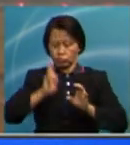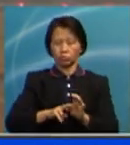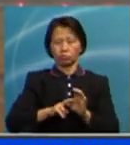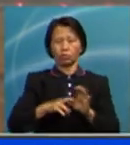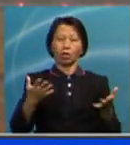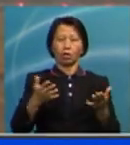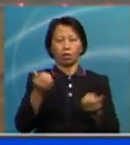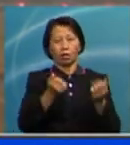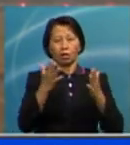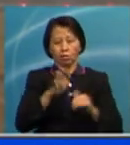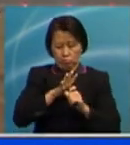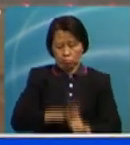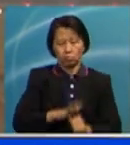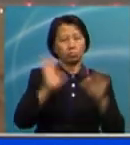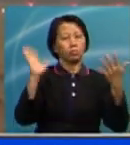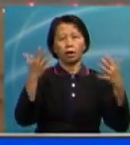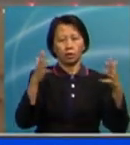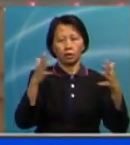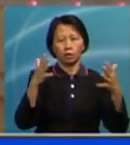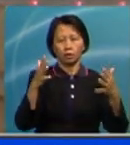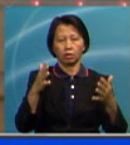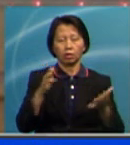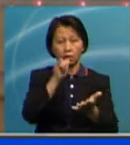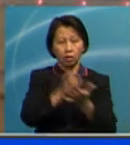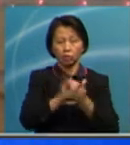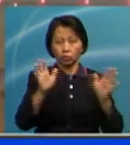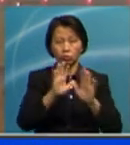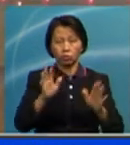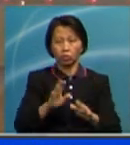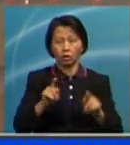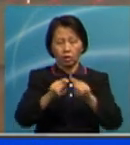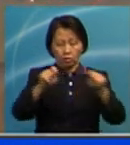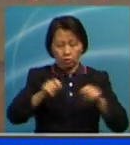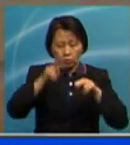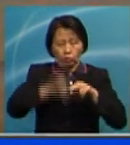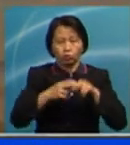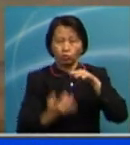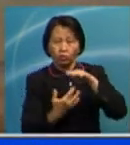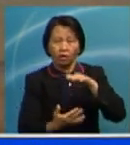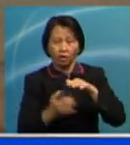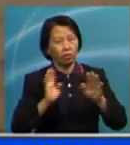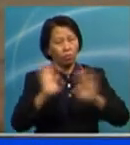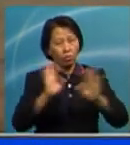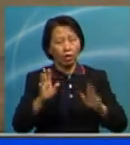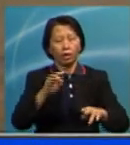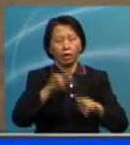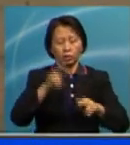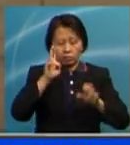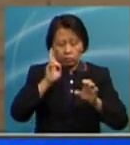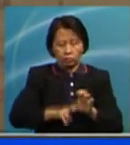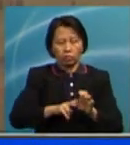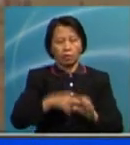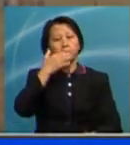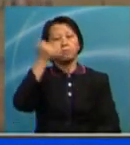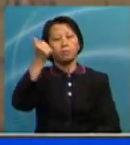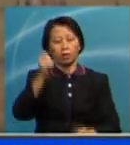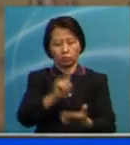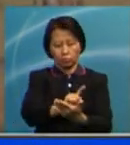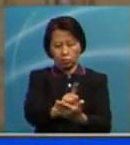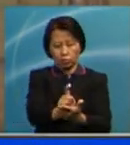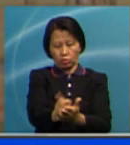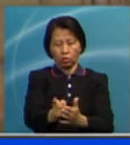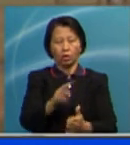macam dia itu bukan tempat duduk neraka tu itu tempat best dia punya meter banyak